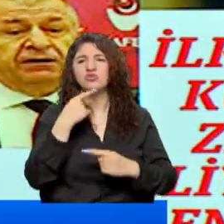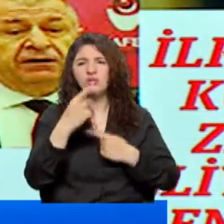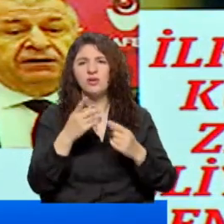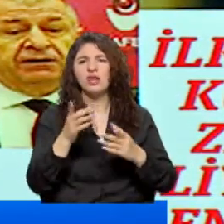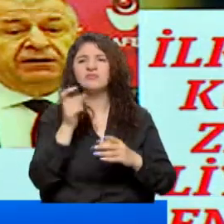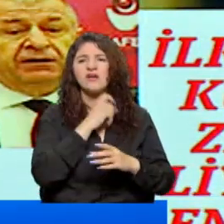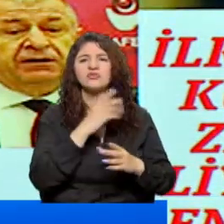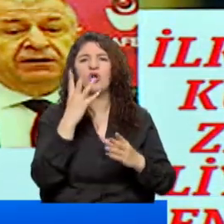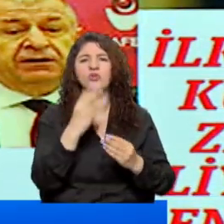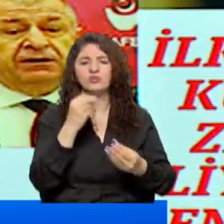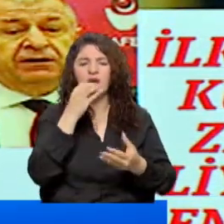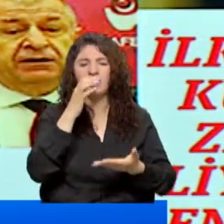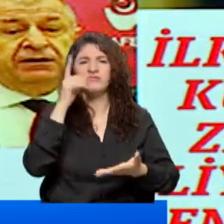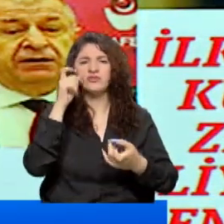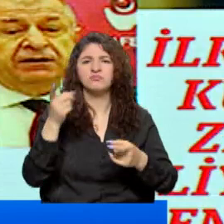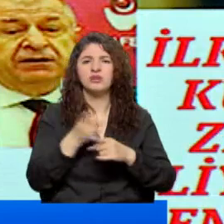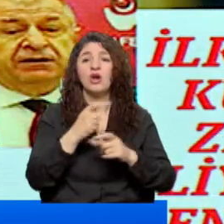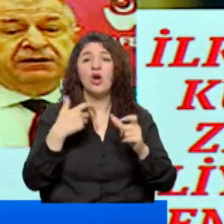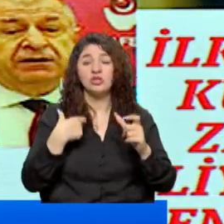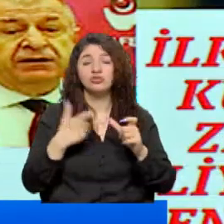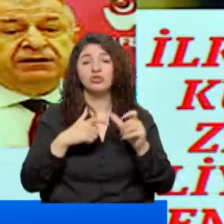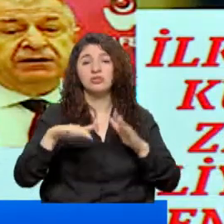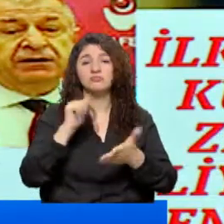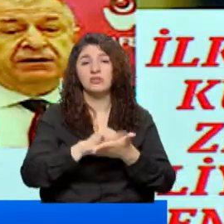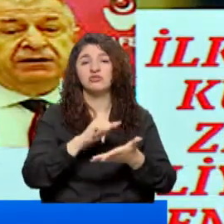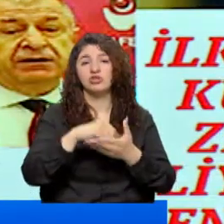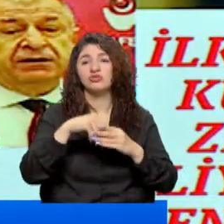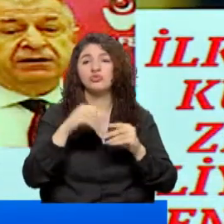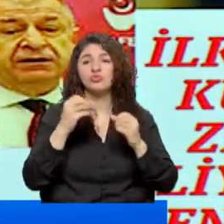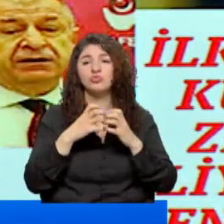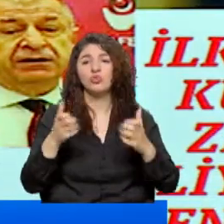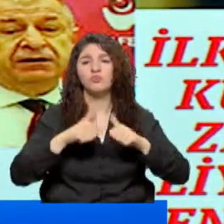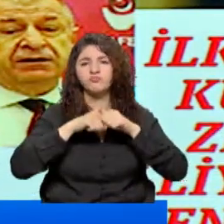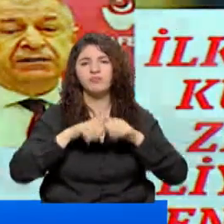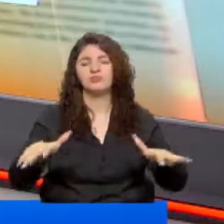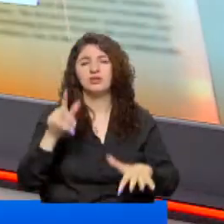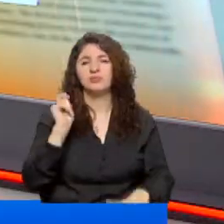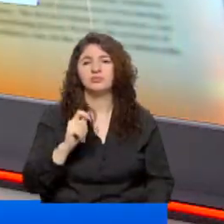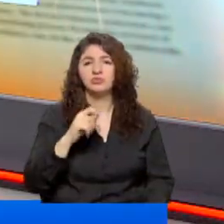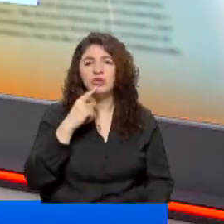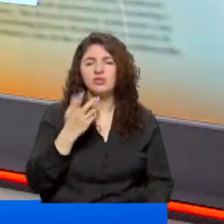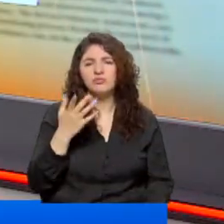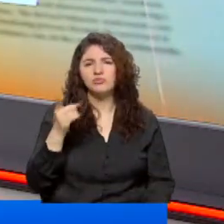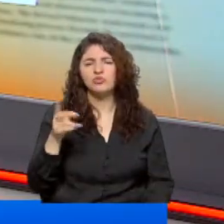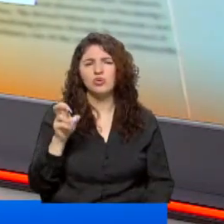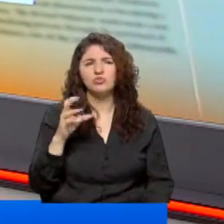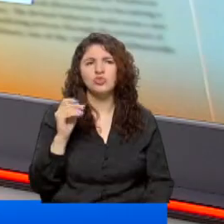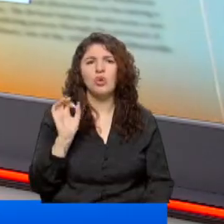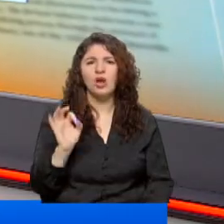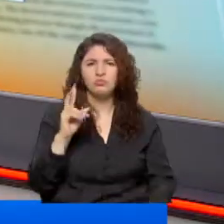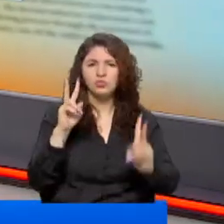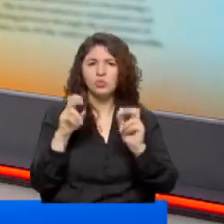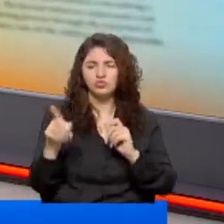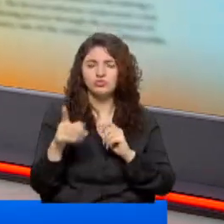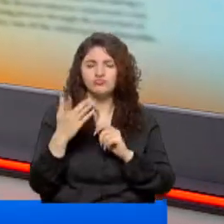çarpıtılmış haber ve fotoğraflar Özellikle sosyal medya kanalıyla yoğun olarak servis edilmiştir diyor Tabii bu konu çok önemli